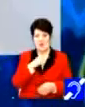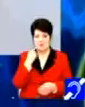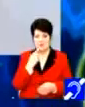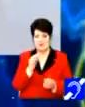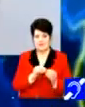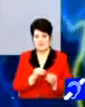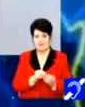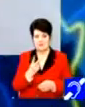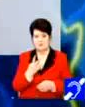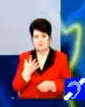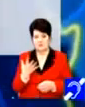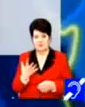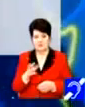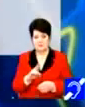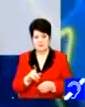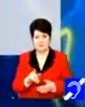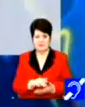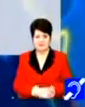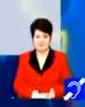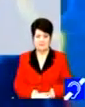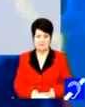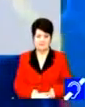și rubla rusească, 25 de bani.